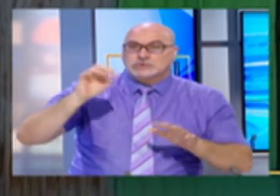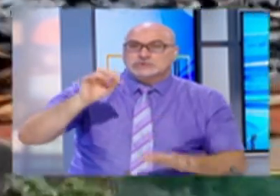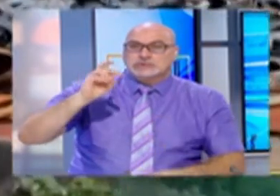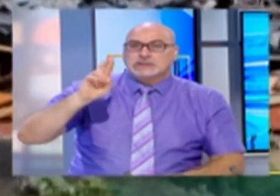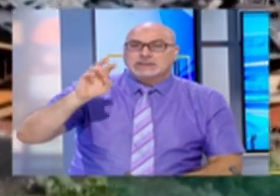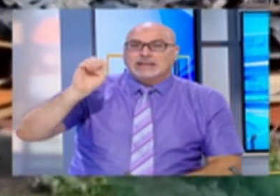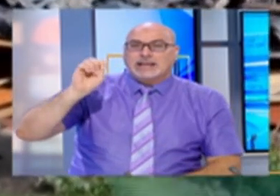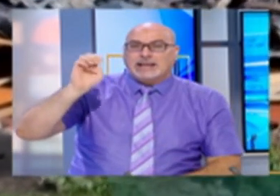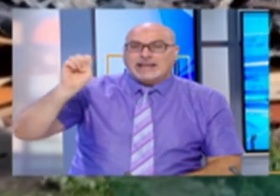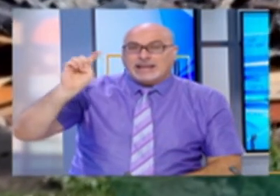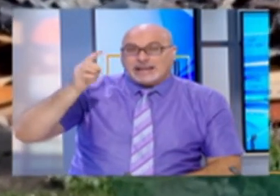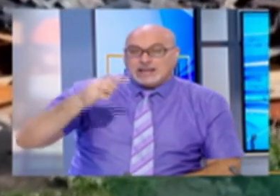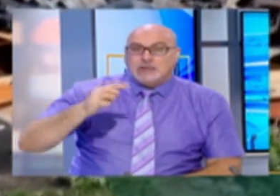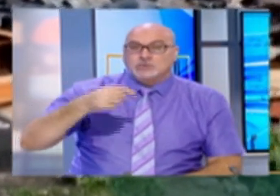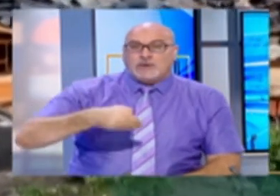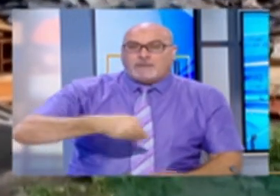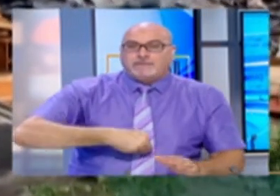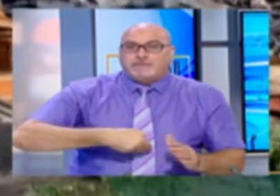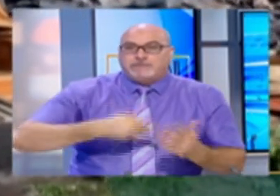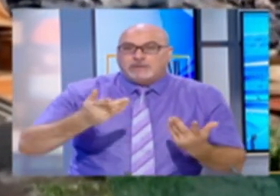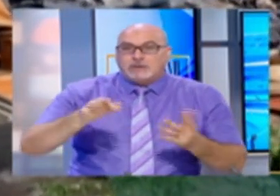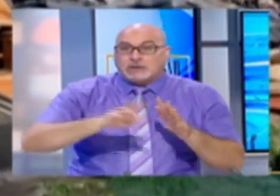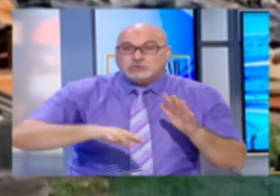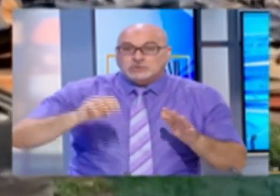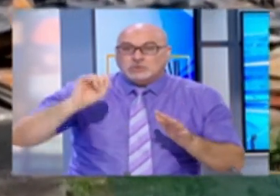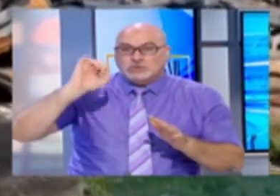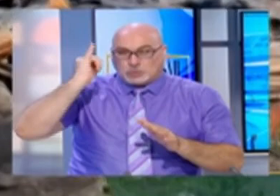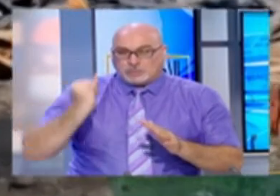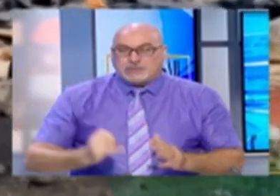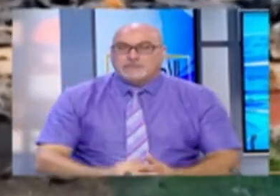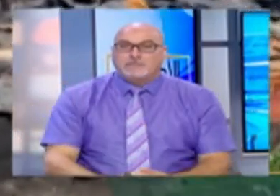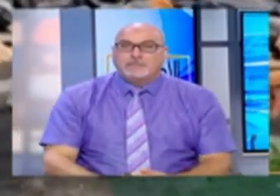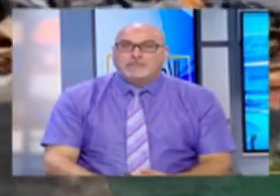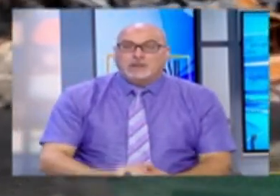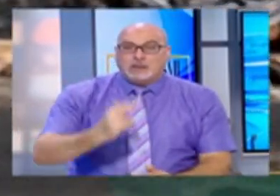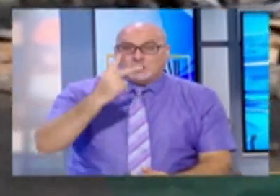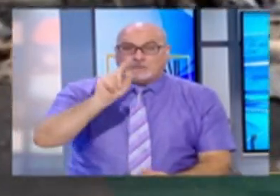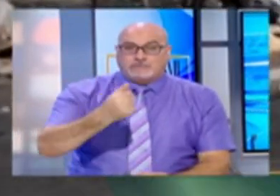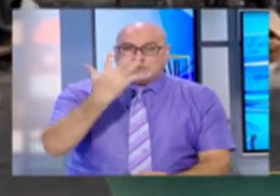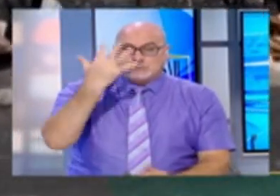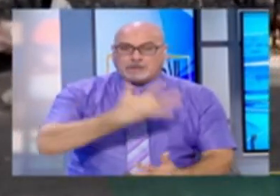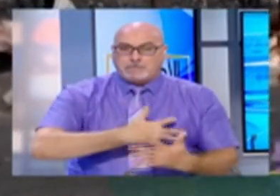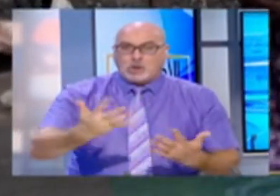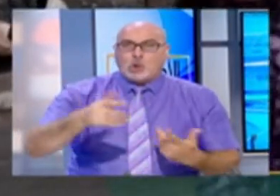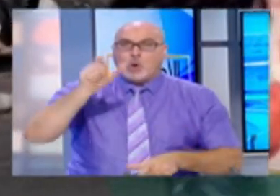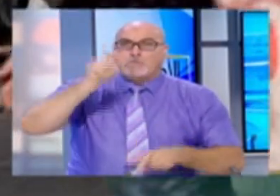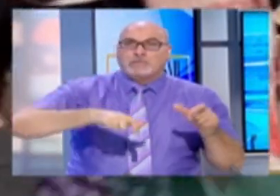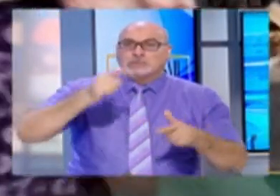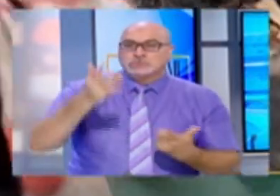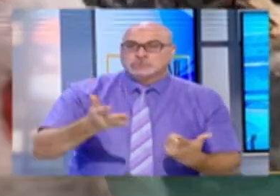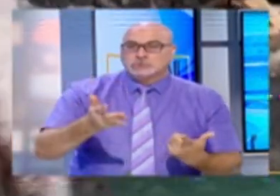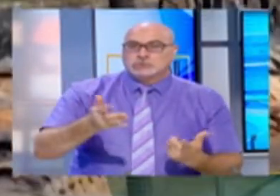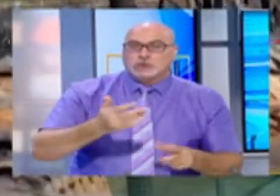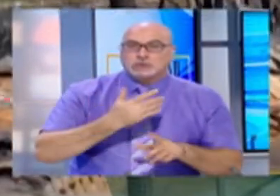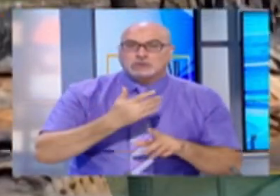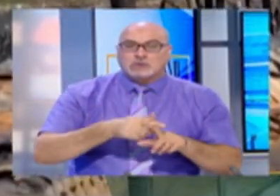كما تلوح المجاعة في الأفق. هذا ويتعرض 3.5 مليون شخص